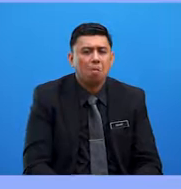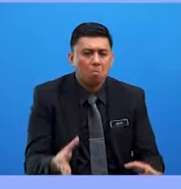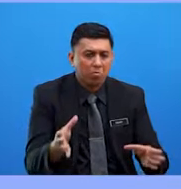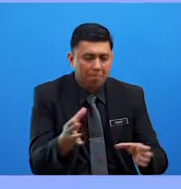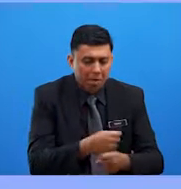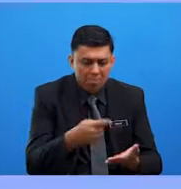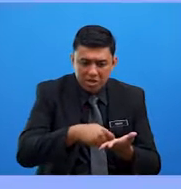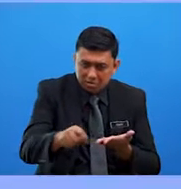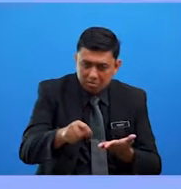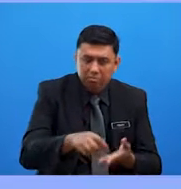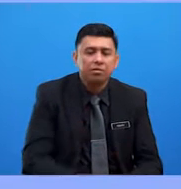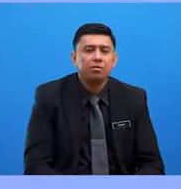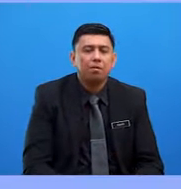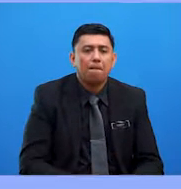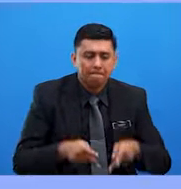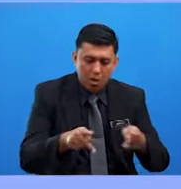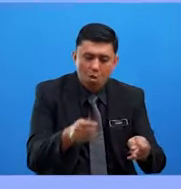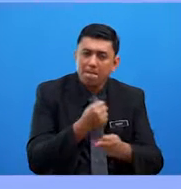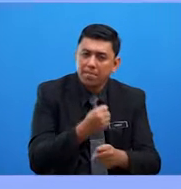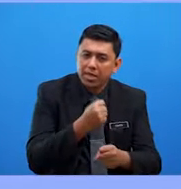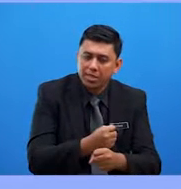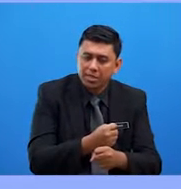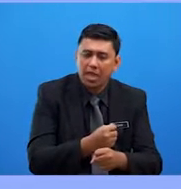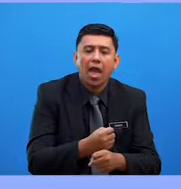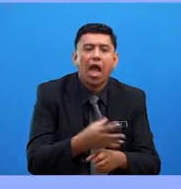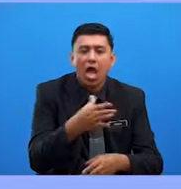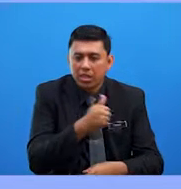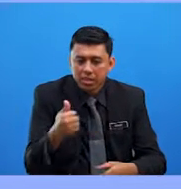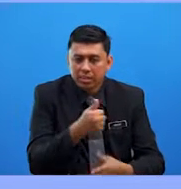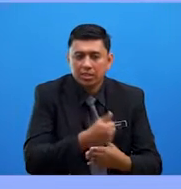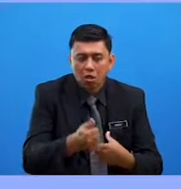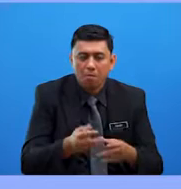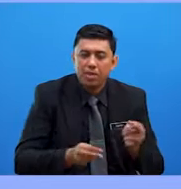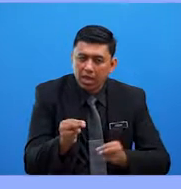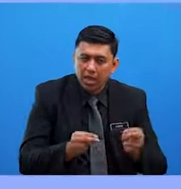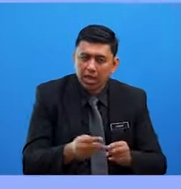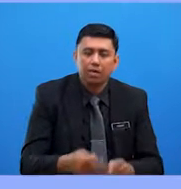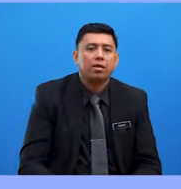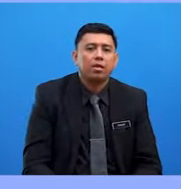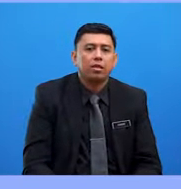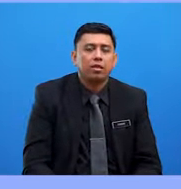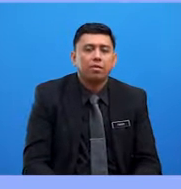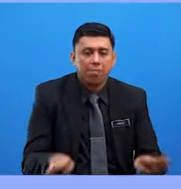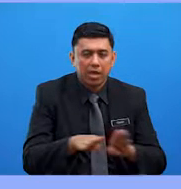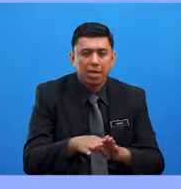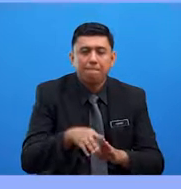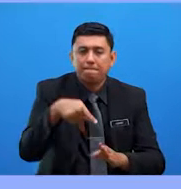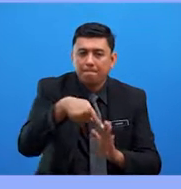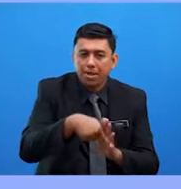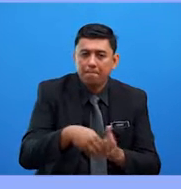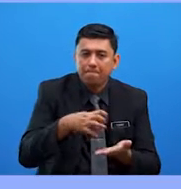menawarkan peluang perniagaan kepada masyarakat tempatan sebagai pembekal bahan mentah,